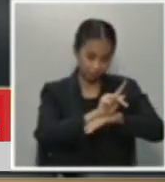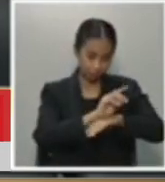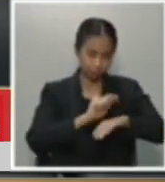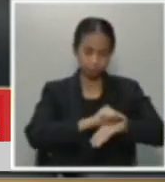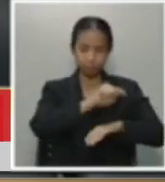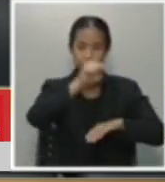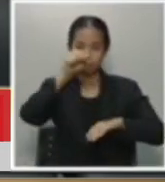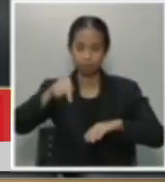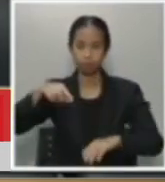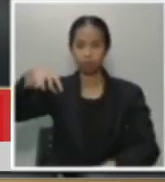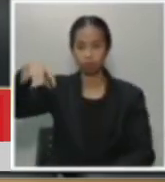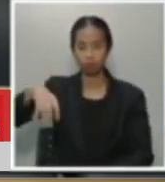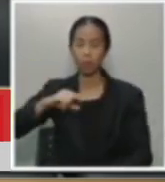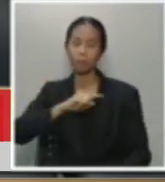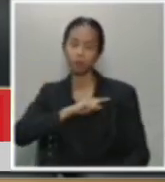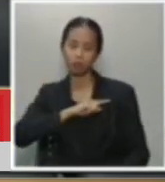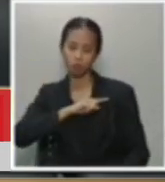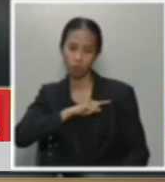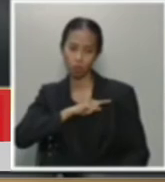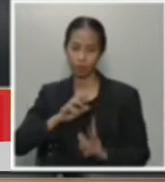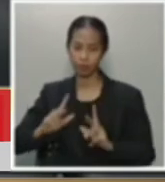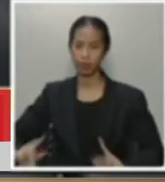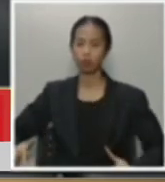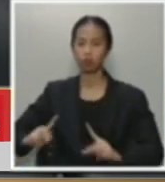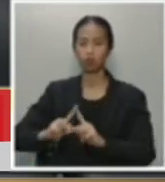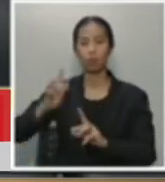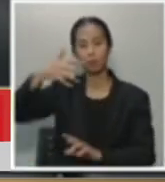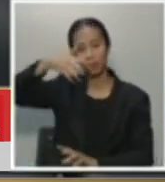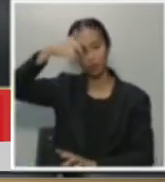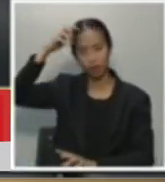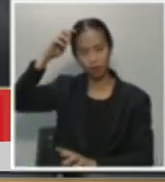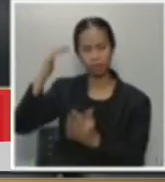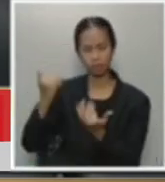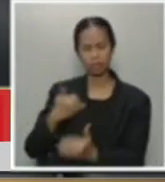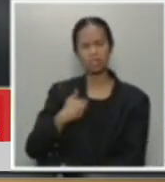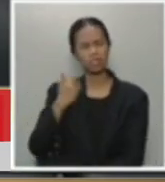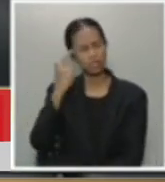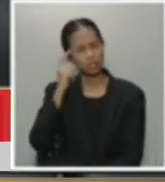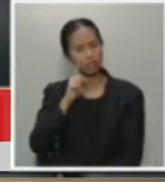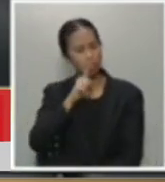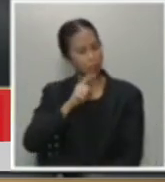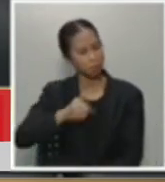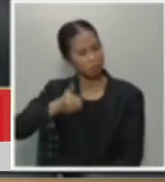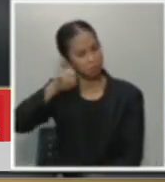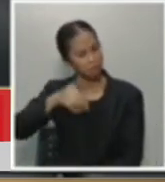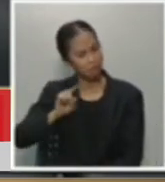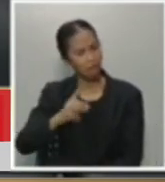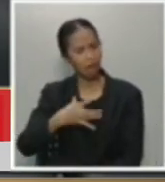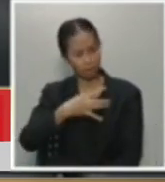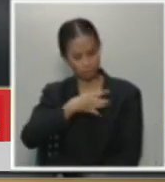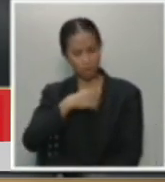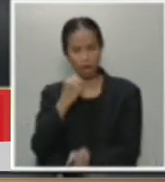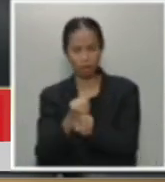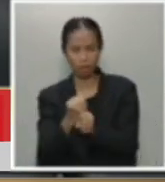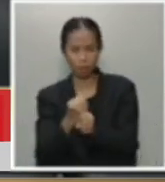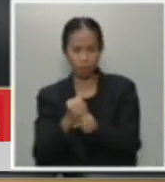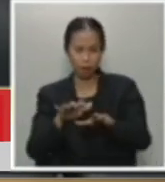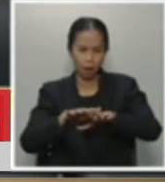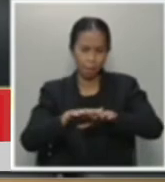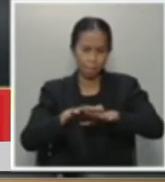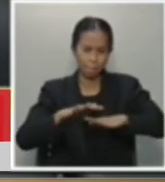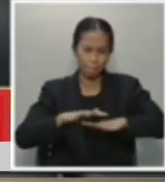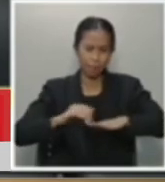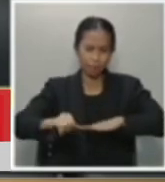ธาธิการและผังเมืองกระทรวงมหาดไทยว่าเป็นไปได้ไหมคะที่จะขยายลานอเนกประสงค์นี้ออก